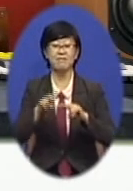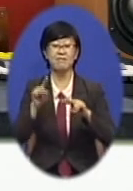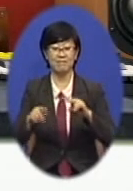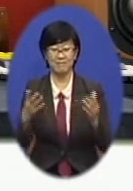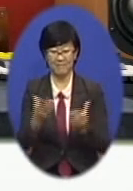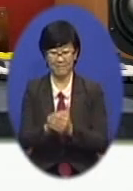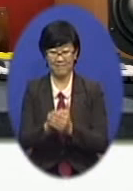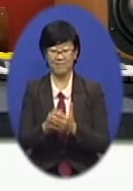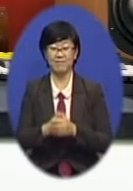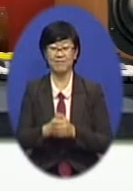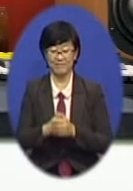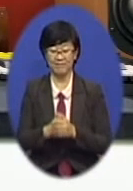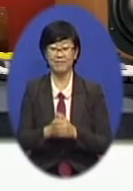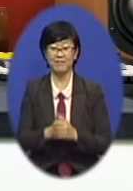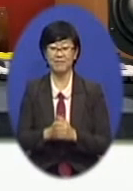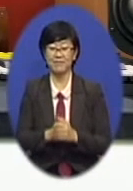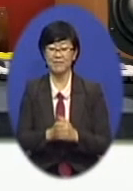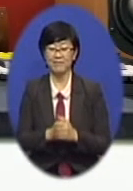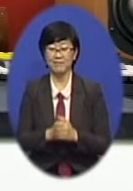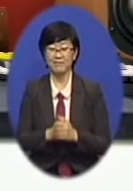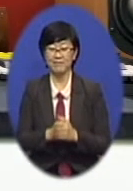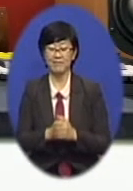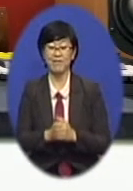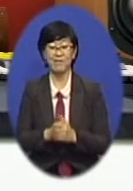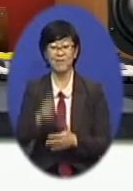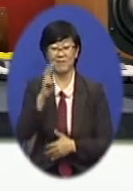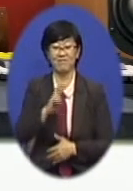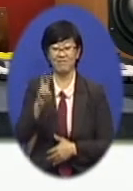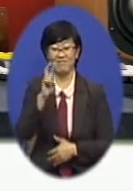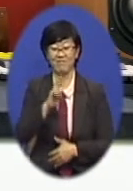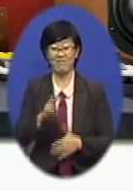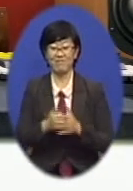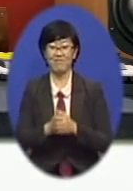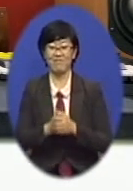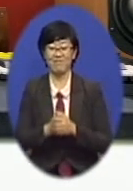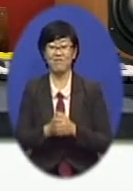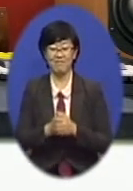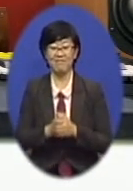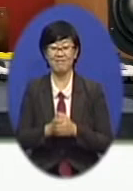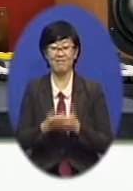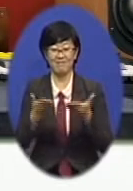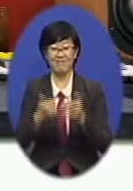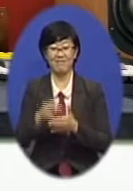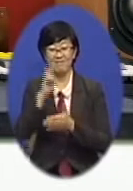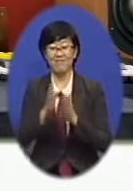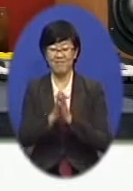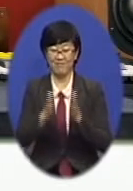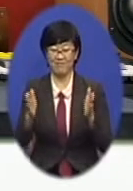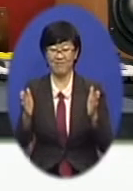눌러주세요. 심사가 완료됩니다. 카츠샤의 노래 음악 드리겠습니다.